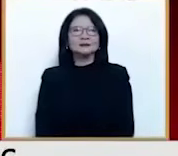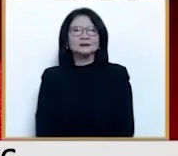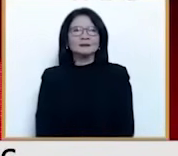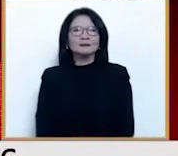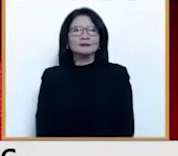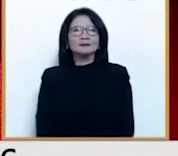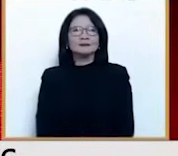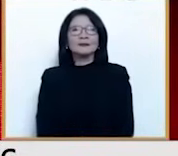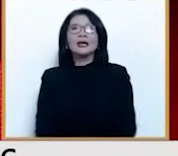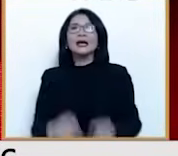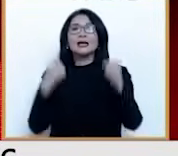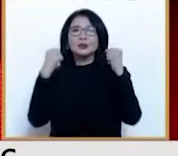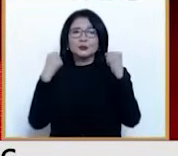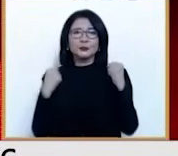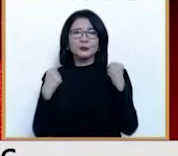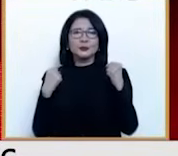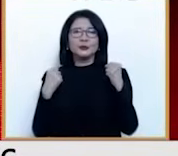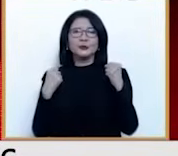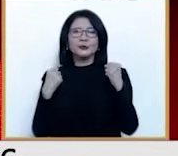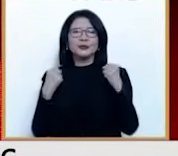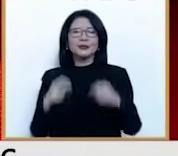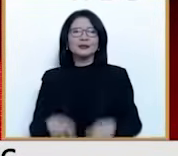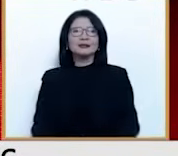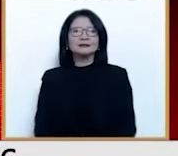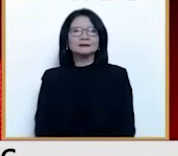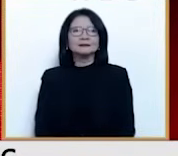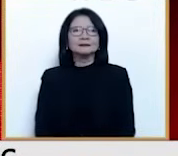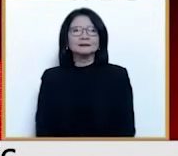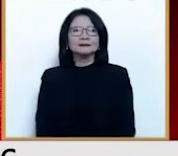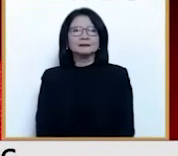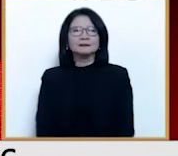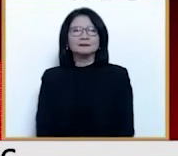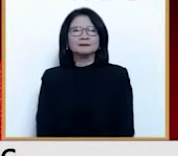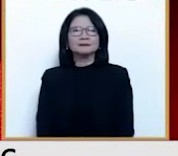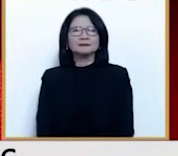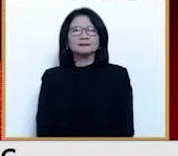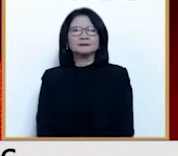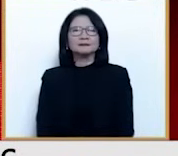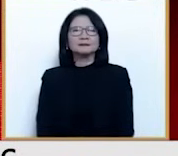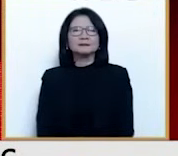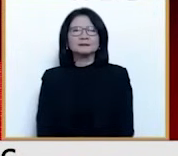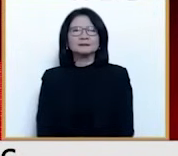silakan duduk kembali. Mohon duduk kembali. Cukup dulu. Silakan.